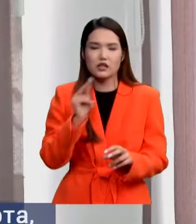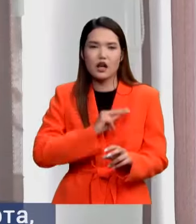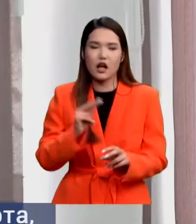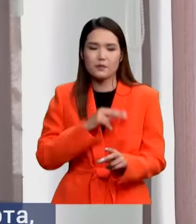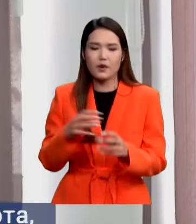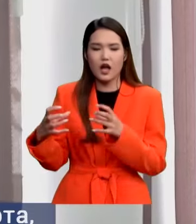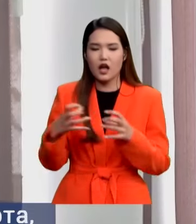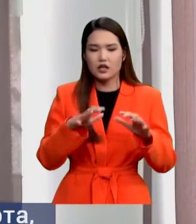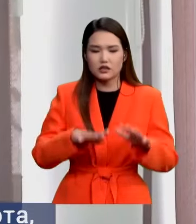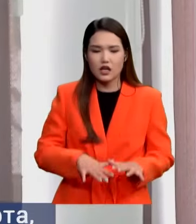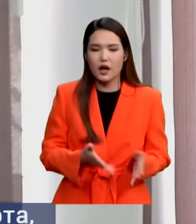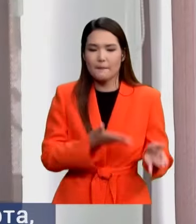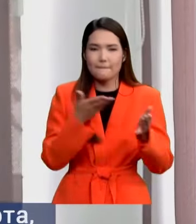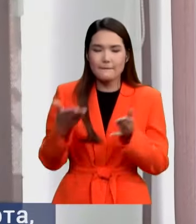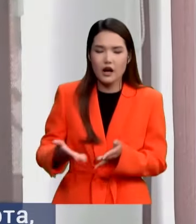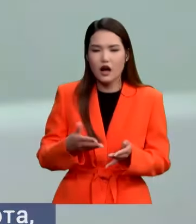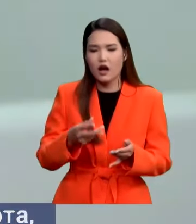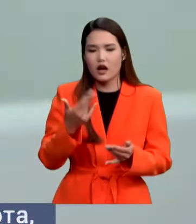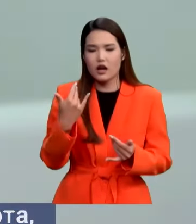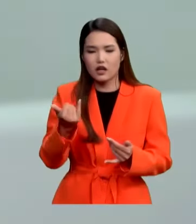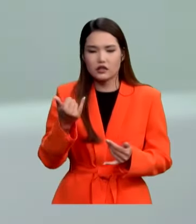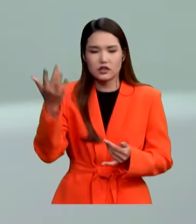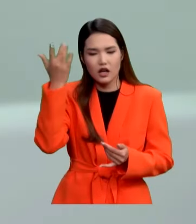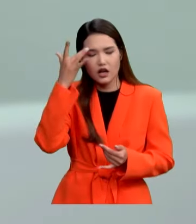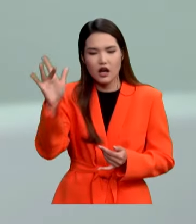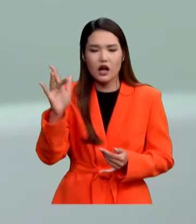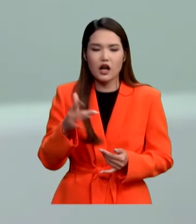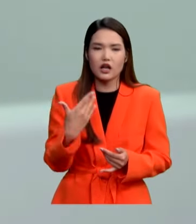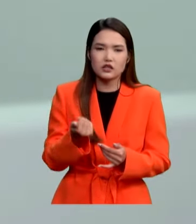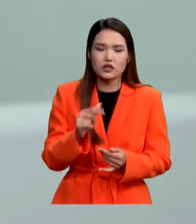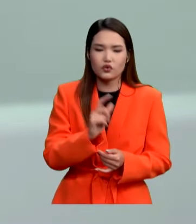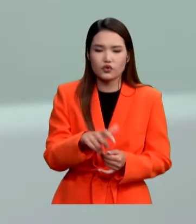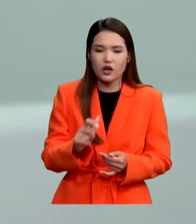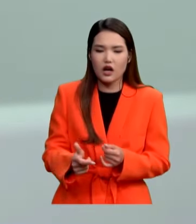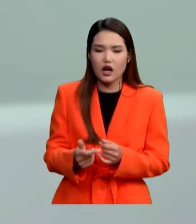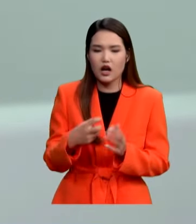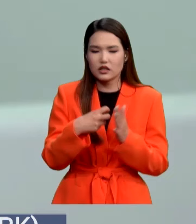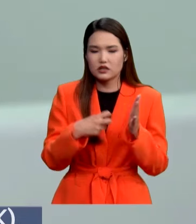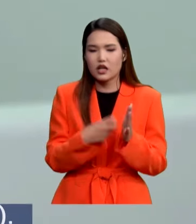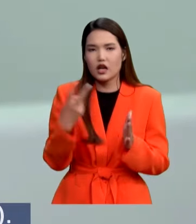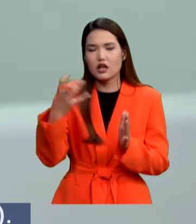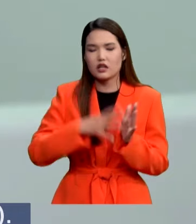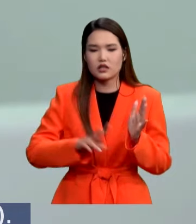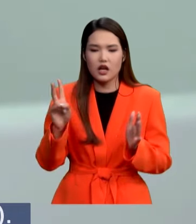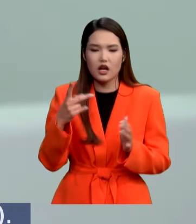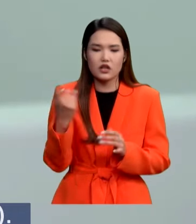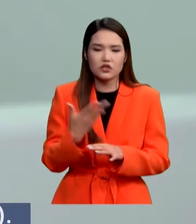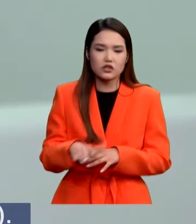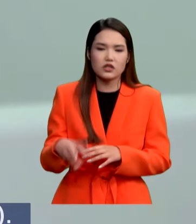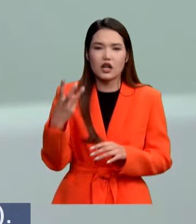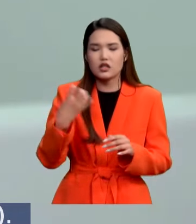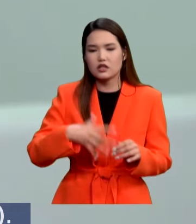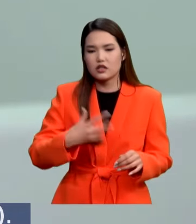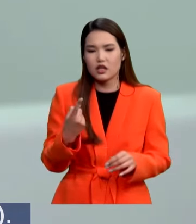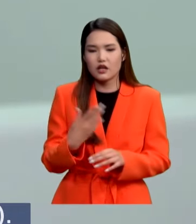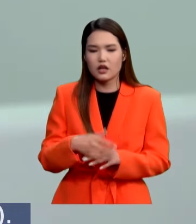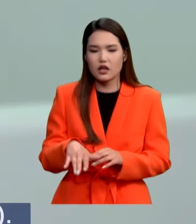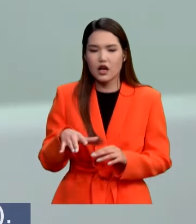кінәлі деп танып, Қазақстан Республикасы Қылмыстық кодексінің 293 бабының 1-ші бөлігімен 2 жыл мерзімге бас бостандығынан айыру жазасын